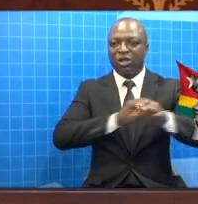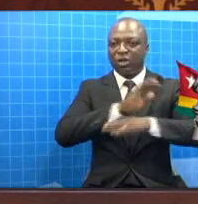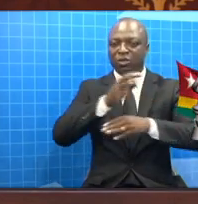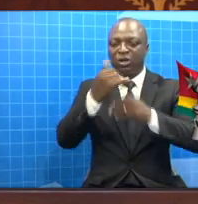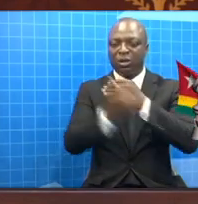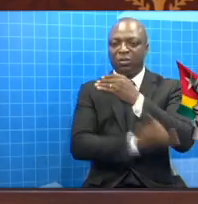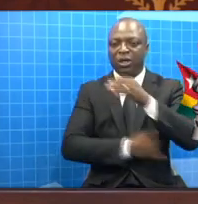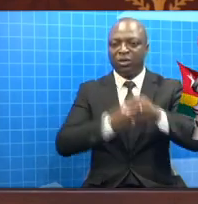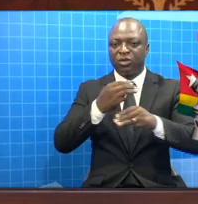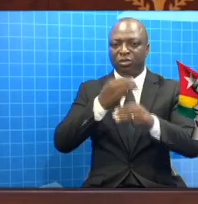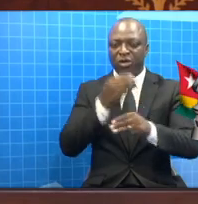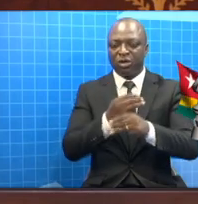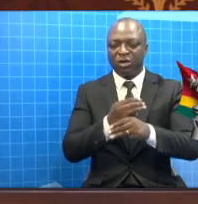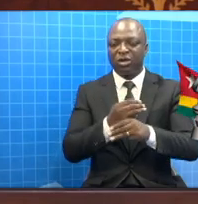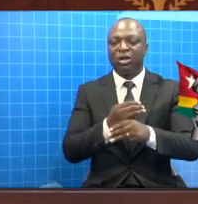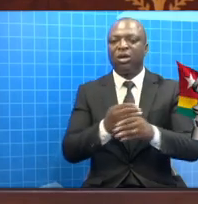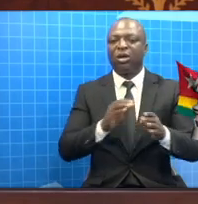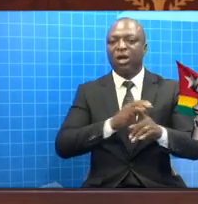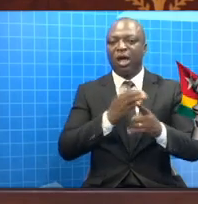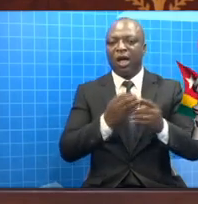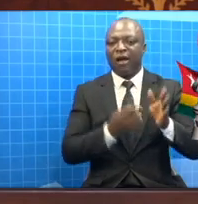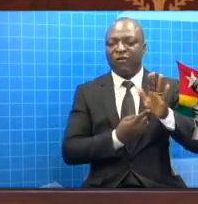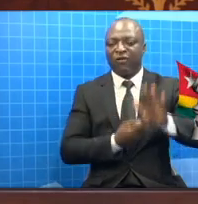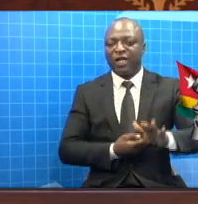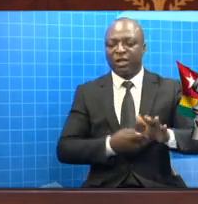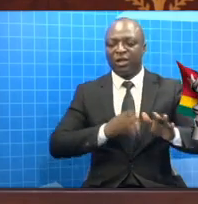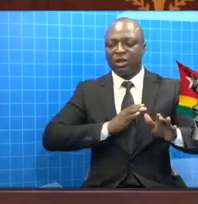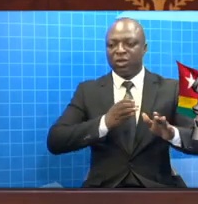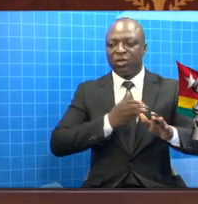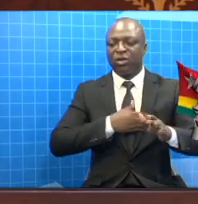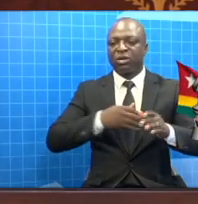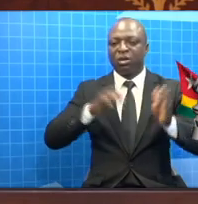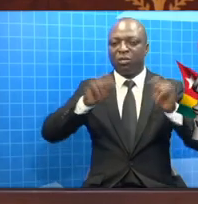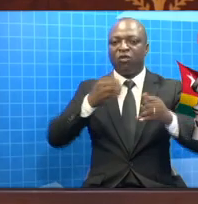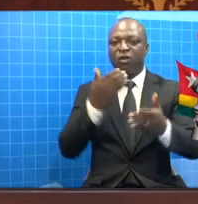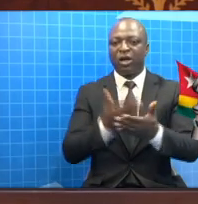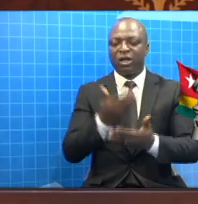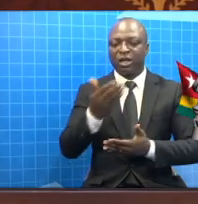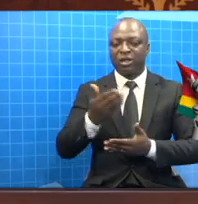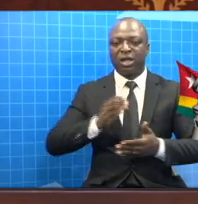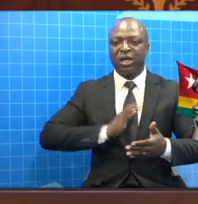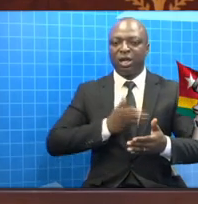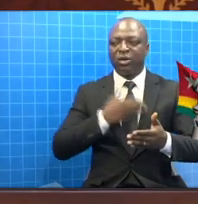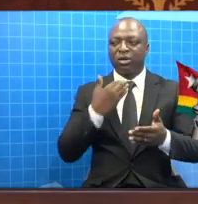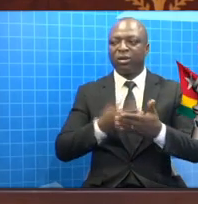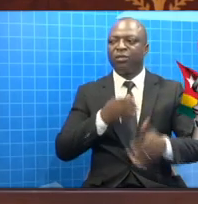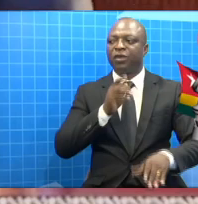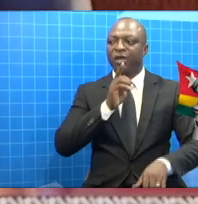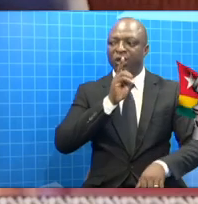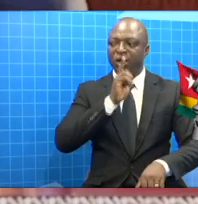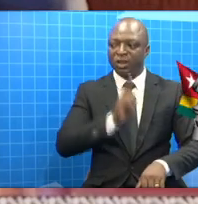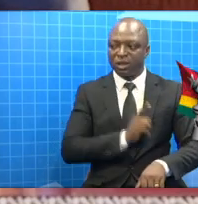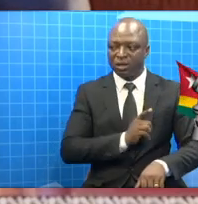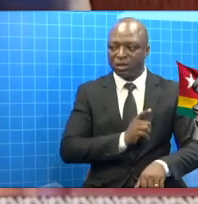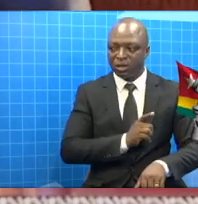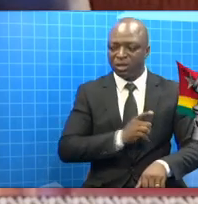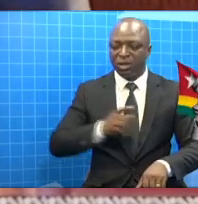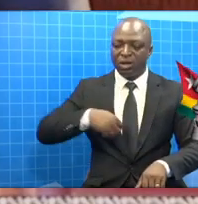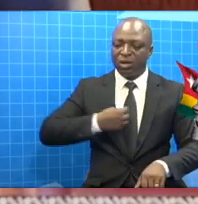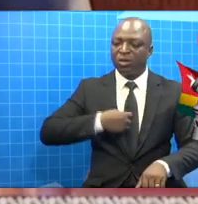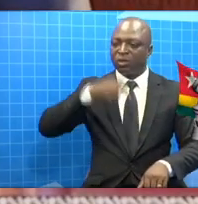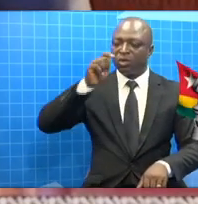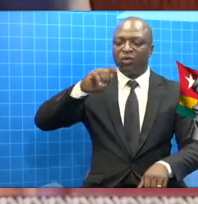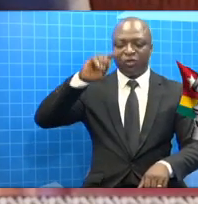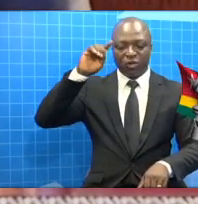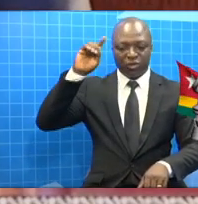monde affecte notre pouvoir d'achat et notre bien-être. Nous devons toujours